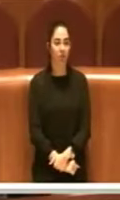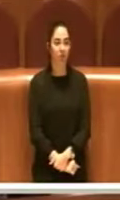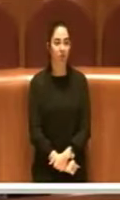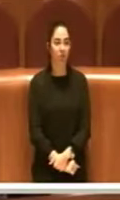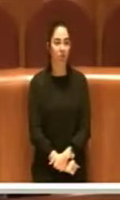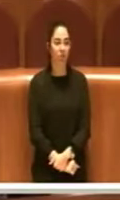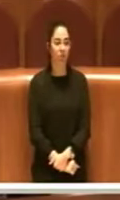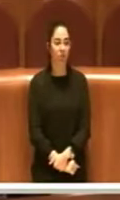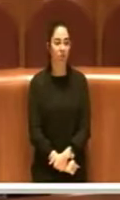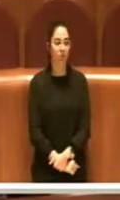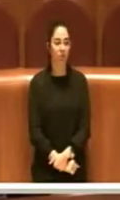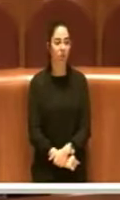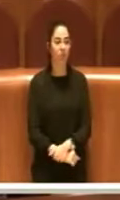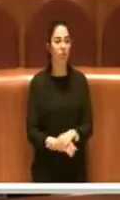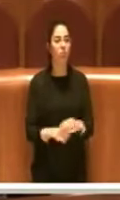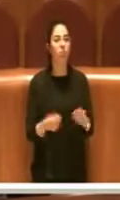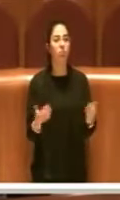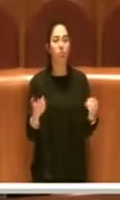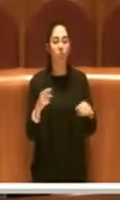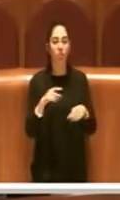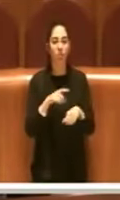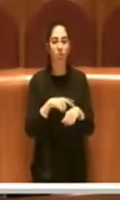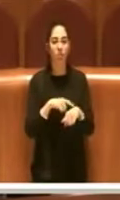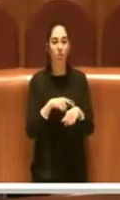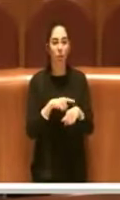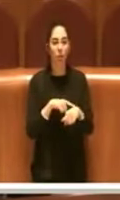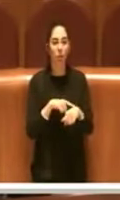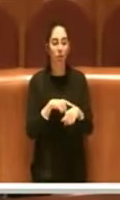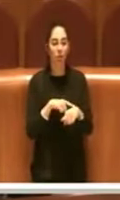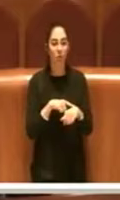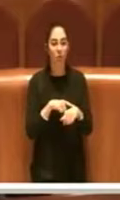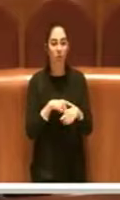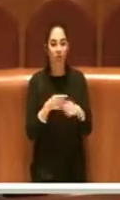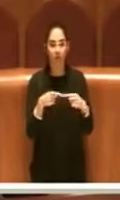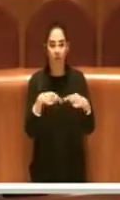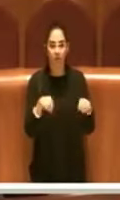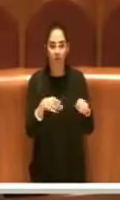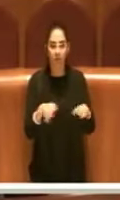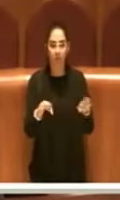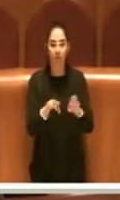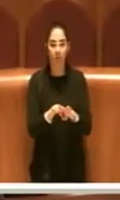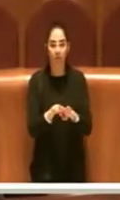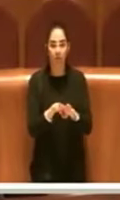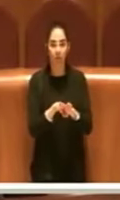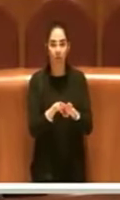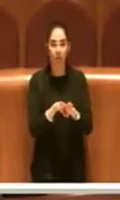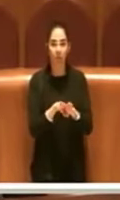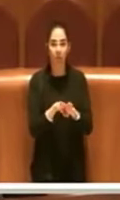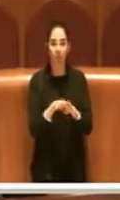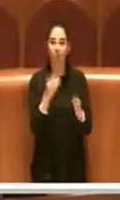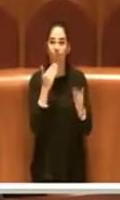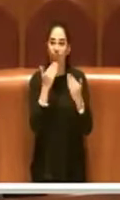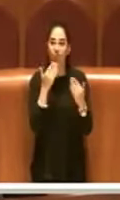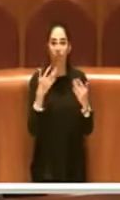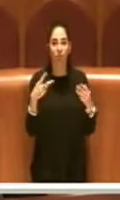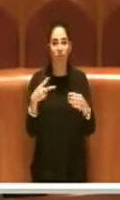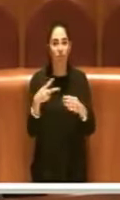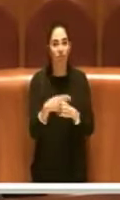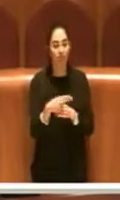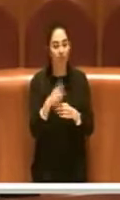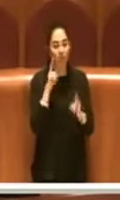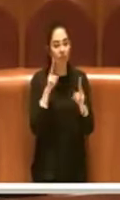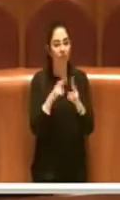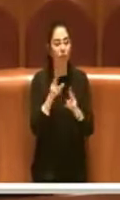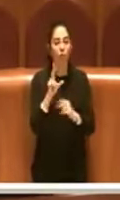siamo giunti all'orario di conclusione del Consiglio. La seduta è tolta. Riprendiamo